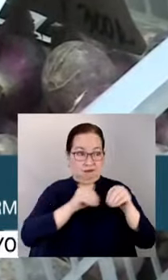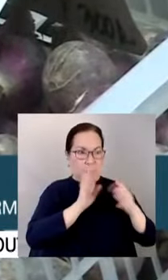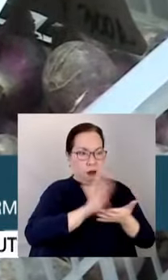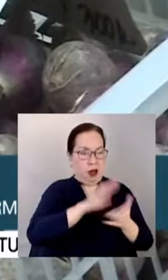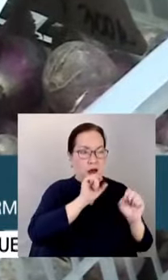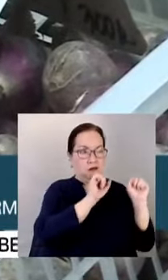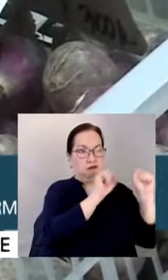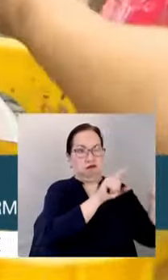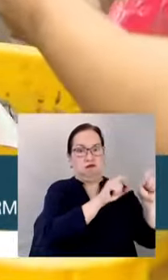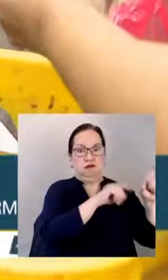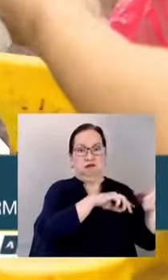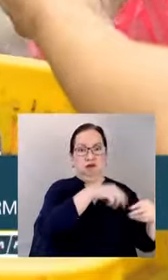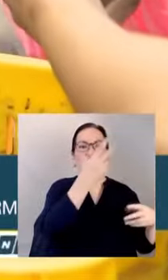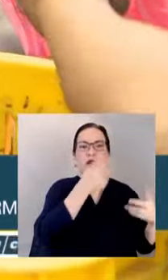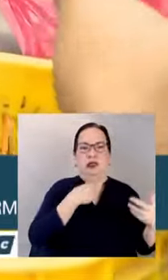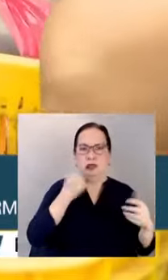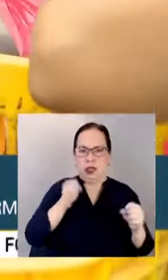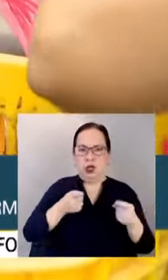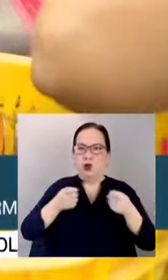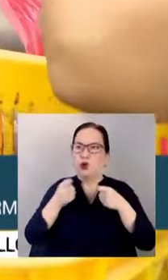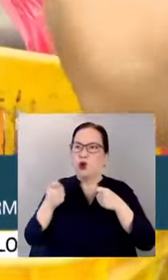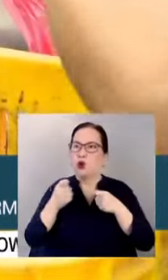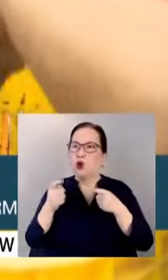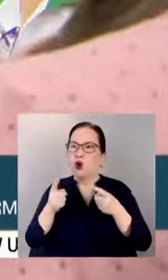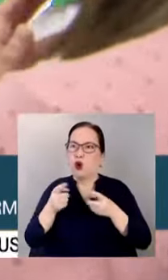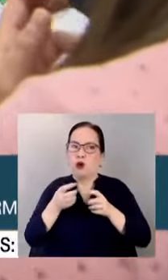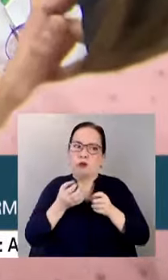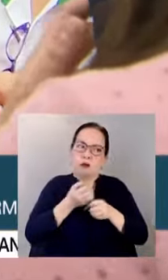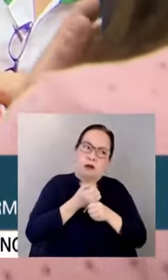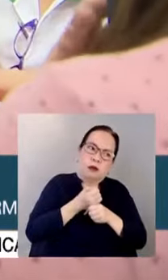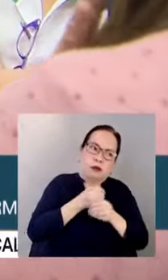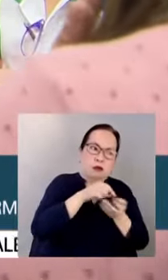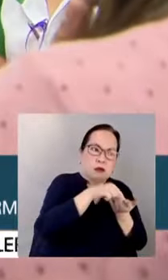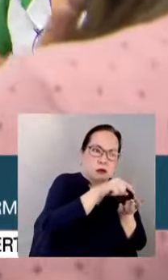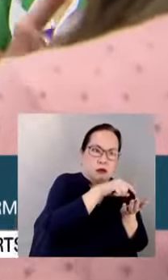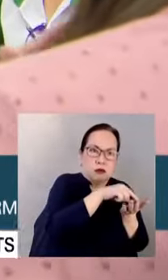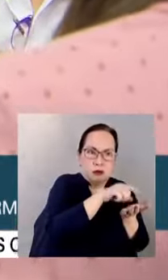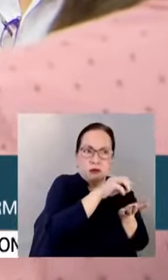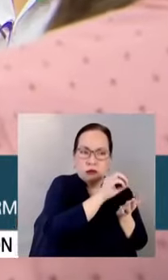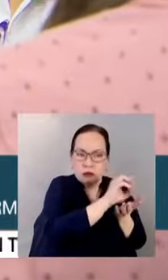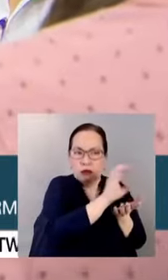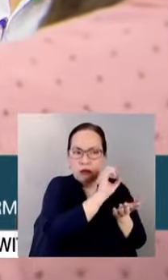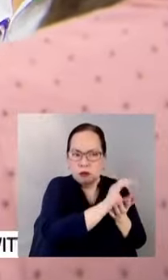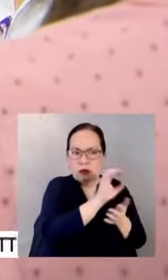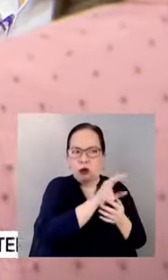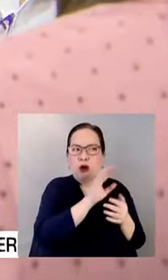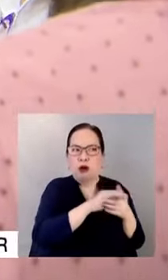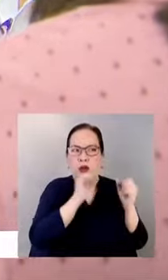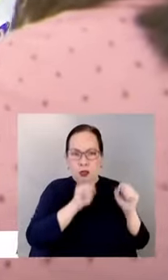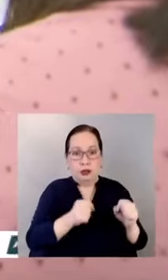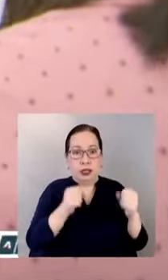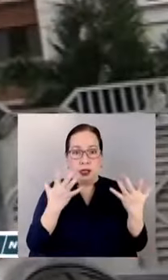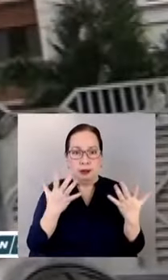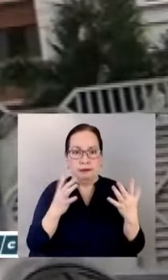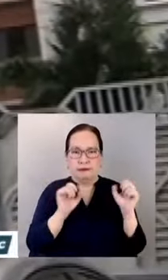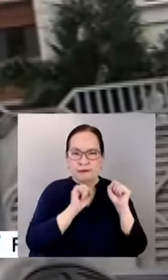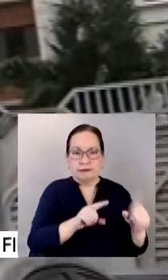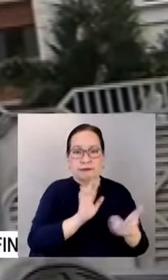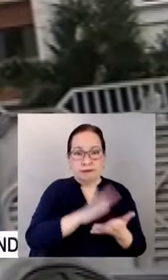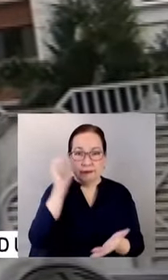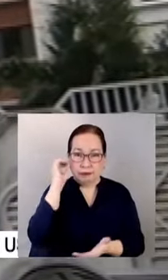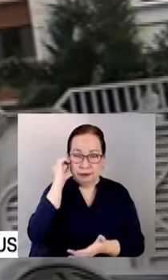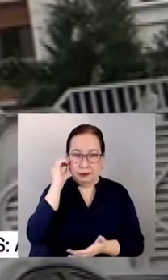nila yung supply, nakikreate nila yung artificial demand para okay. Maipagbigyan nila ng mahal yung kanilang produkto.